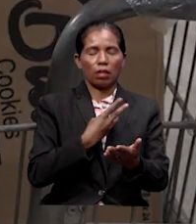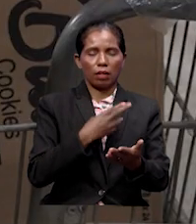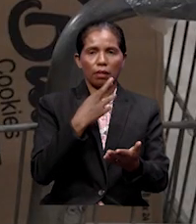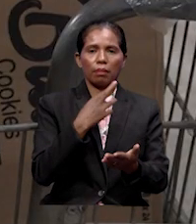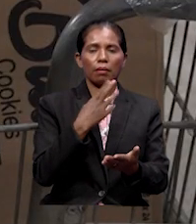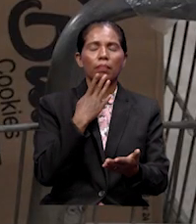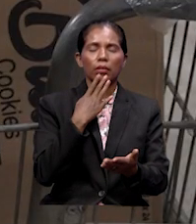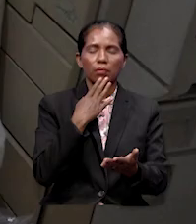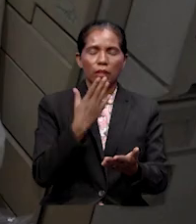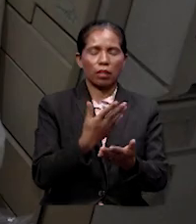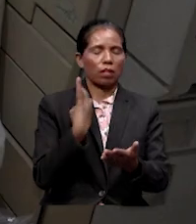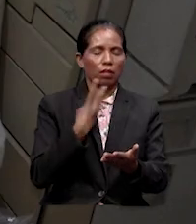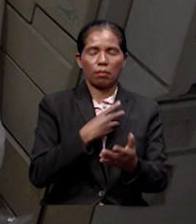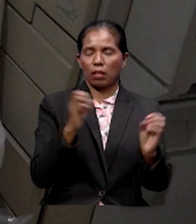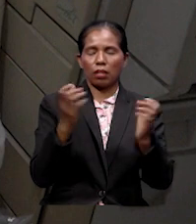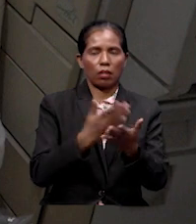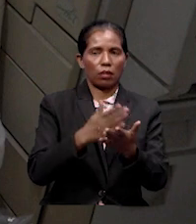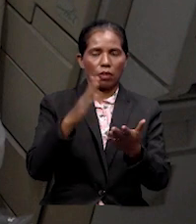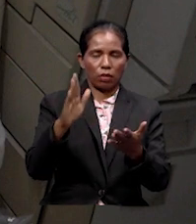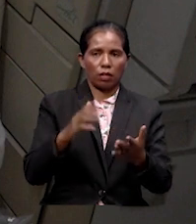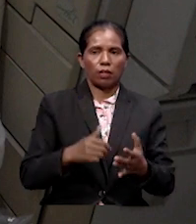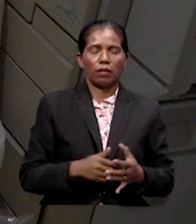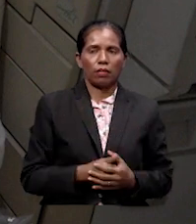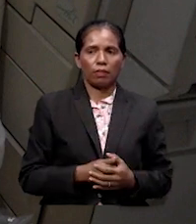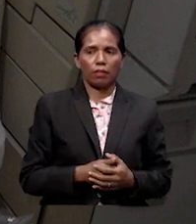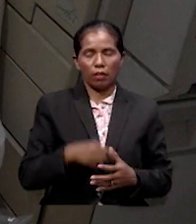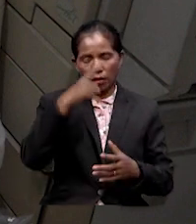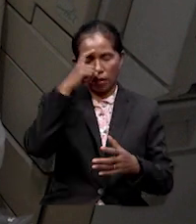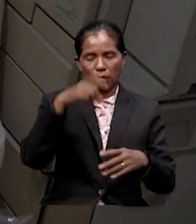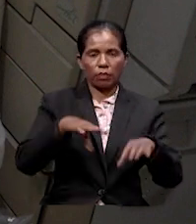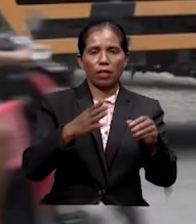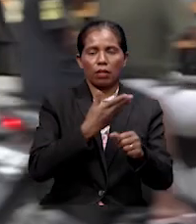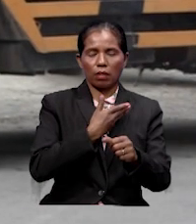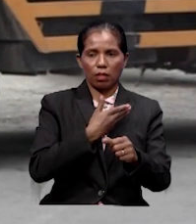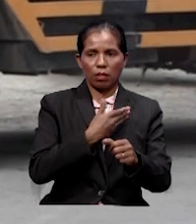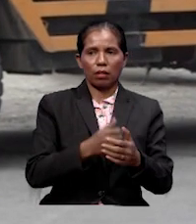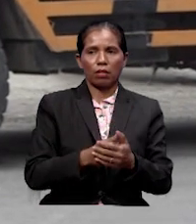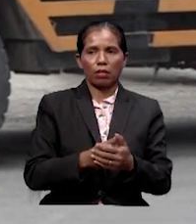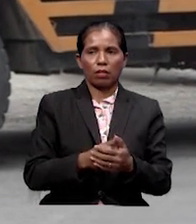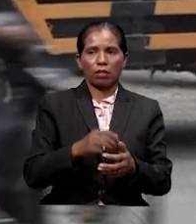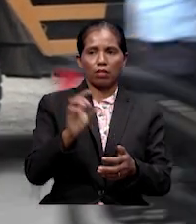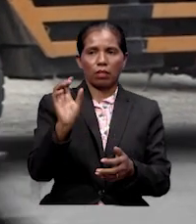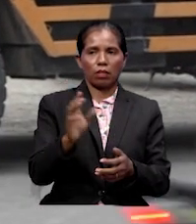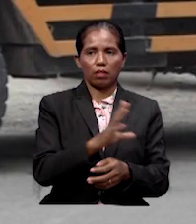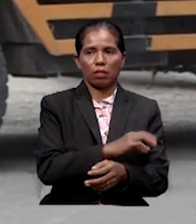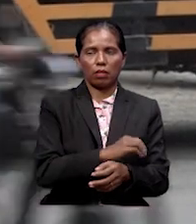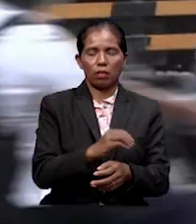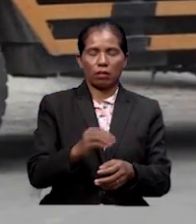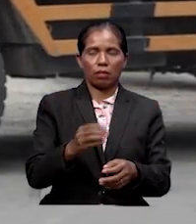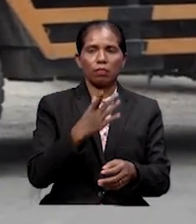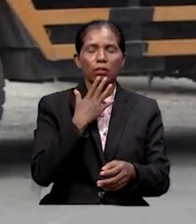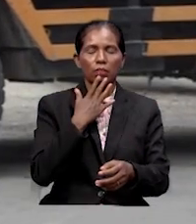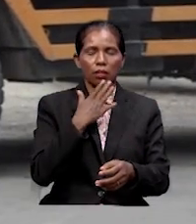Hobe minum manis Sprite Coca-Cola pantis ne ami la hola. Tambah folin saya agora nesse ba munba 18, ho mas mirar munba 80, amila